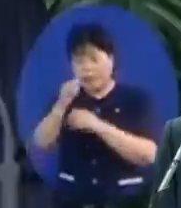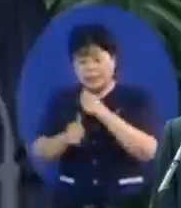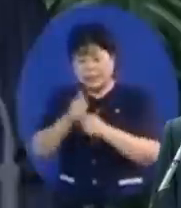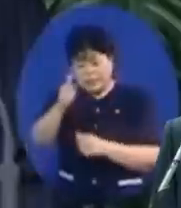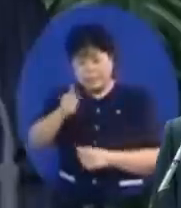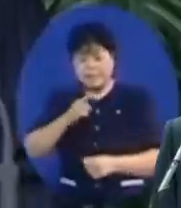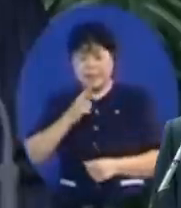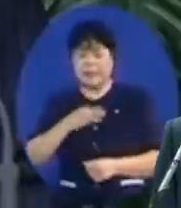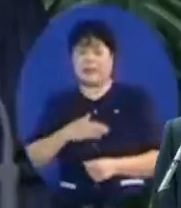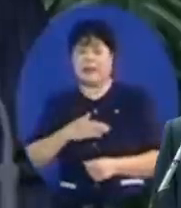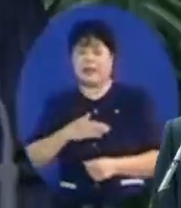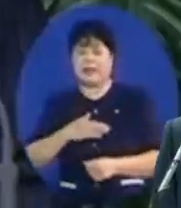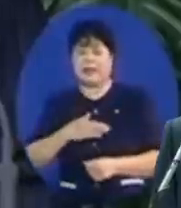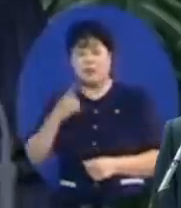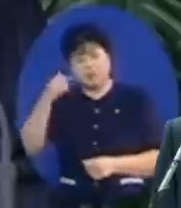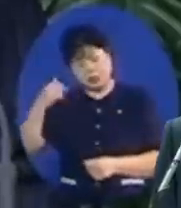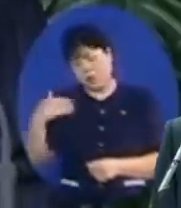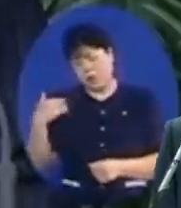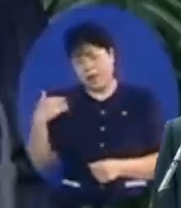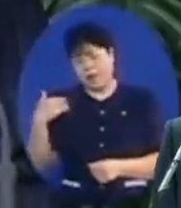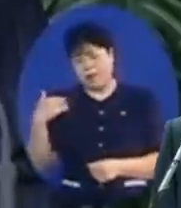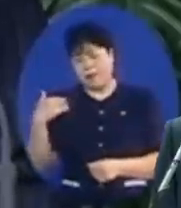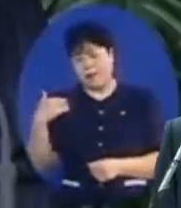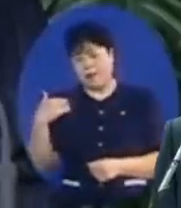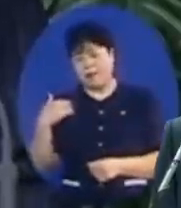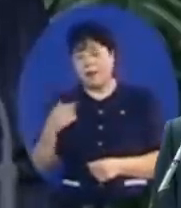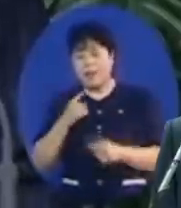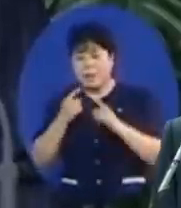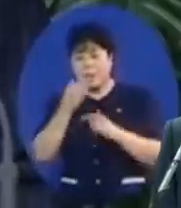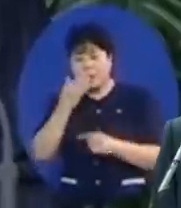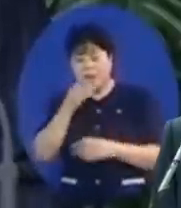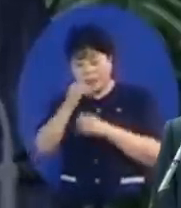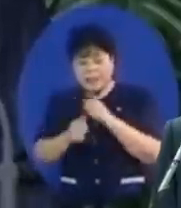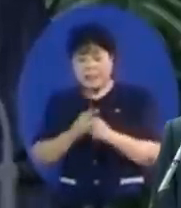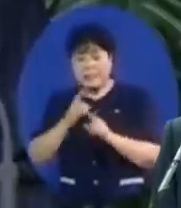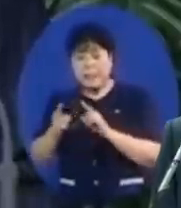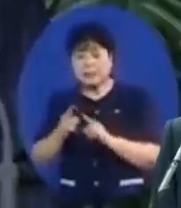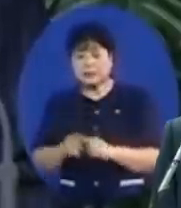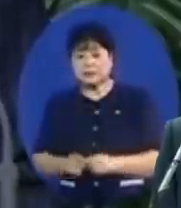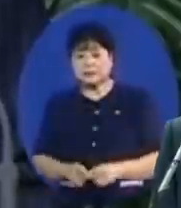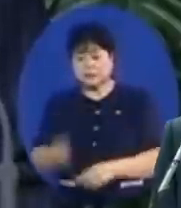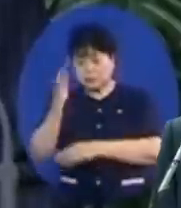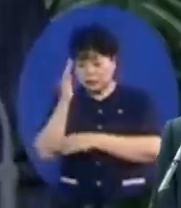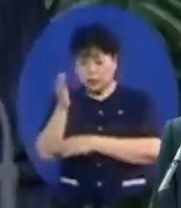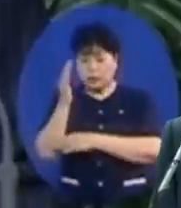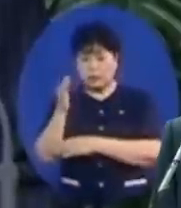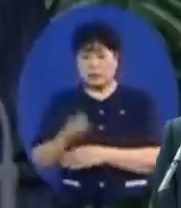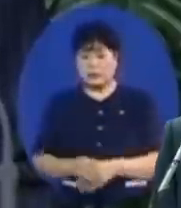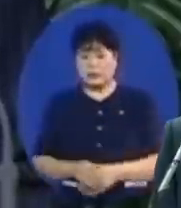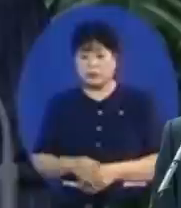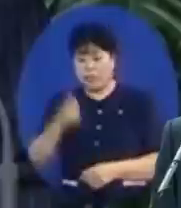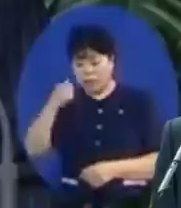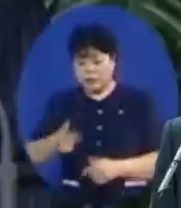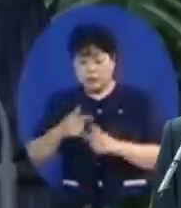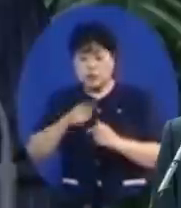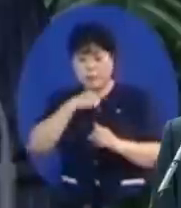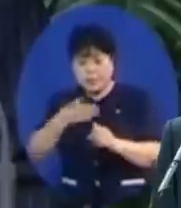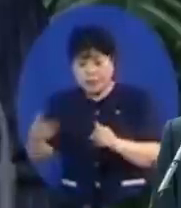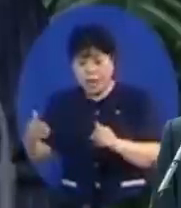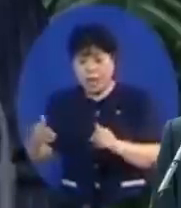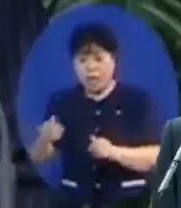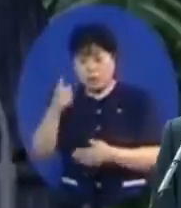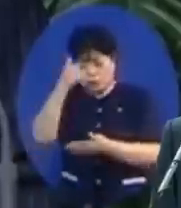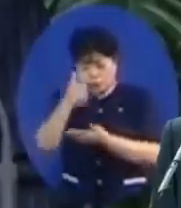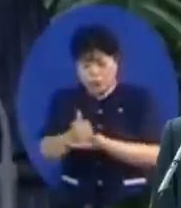하나님만 하시지 난 못합니다. 내가 말할 수 있는 것은 하나님 말씀을 대언하는 것입니다. 그 아들 예수의 피가 우리를